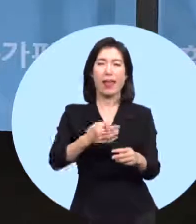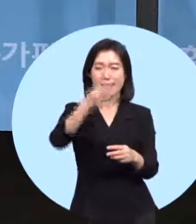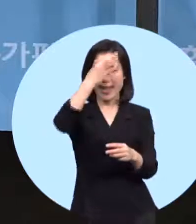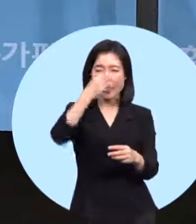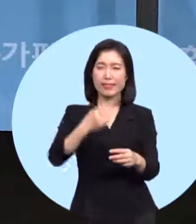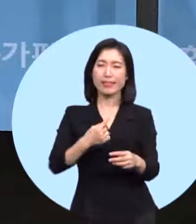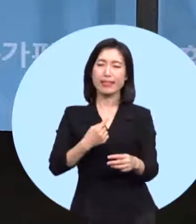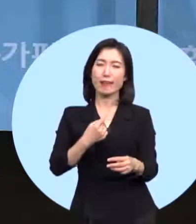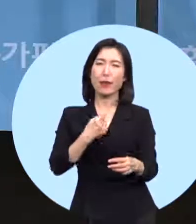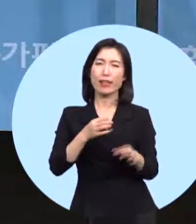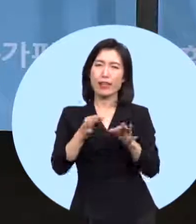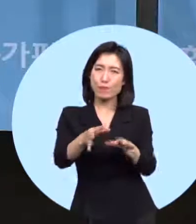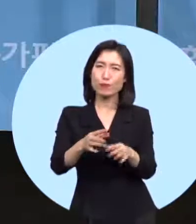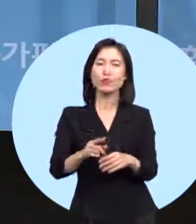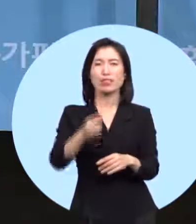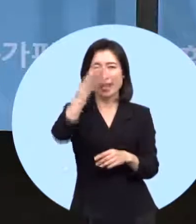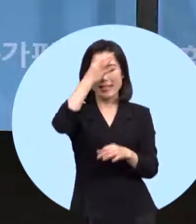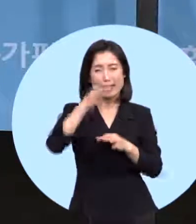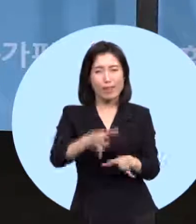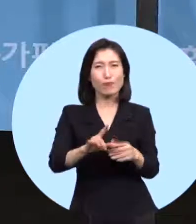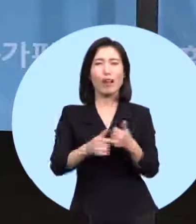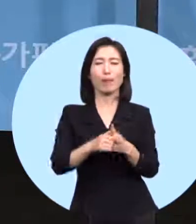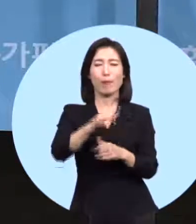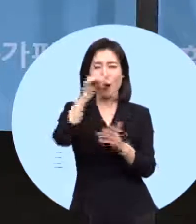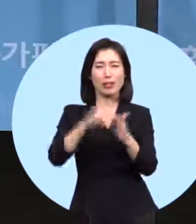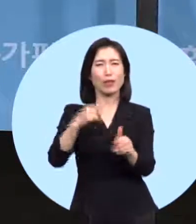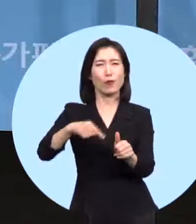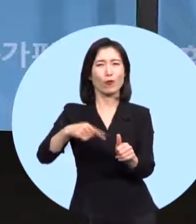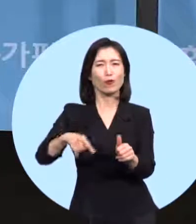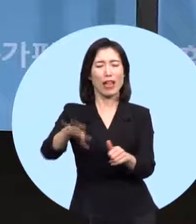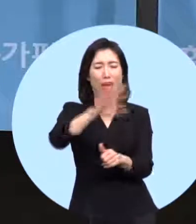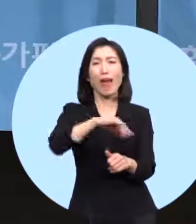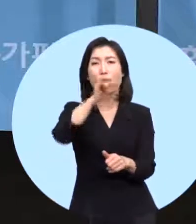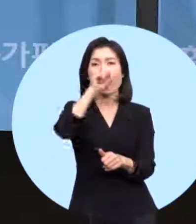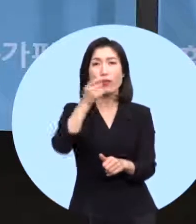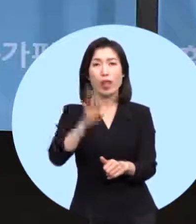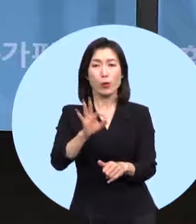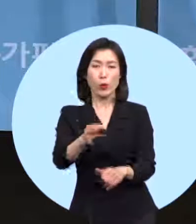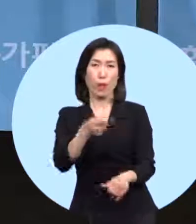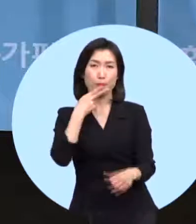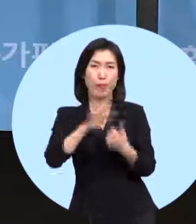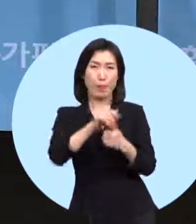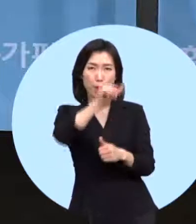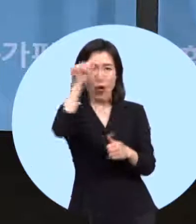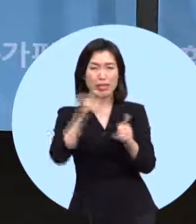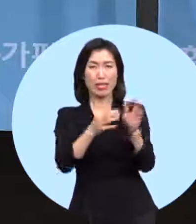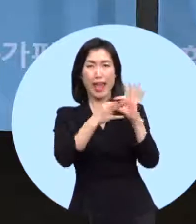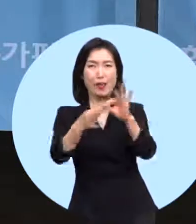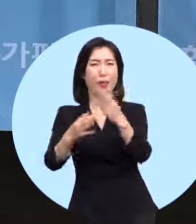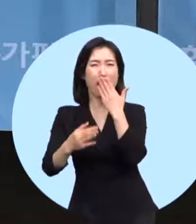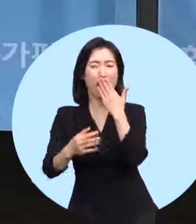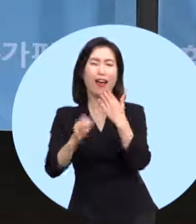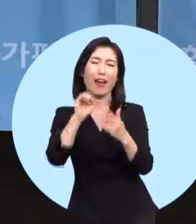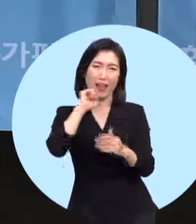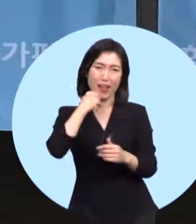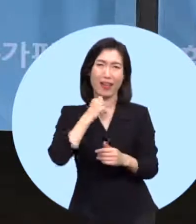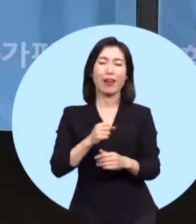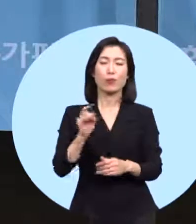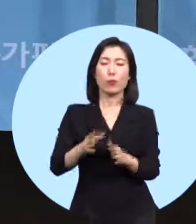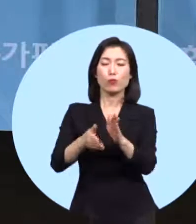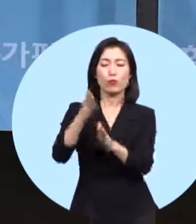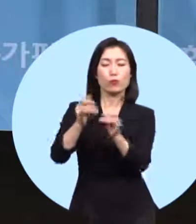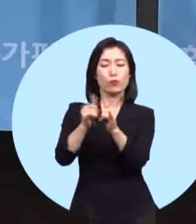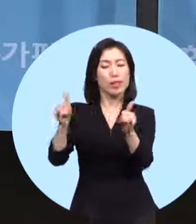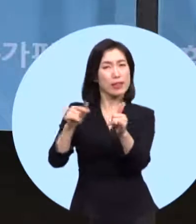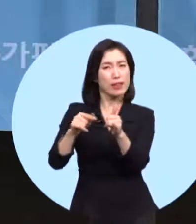얼마만큼 전문성과 재능을 갖고서 평생 할 수 있을지 모르겠습니다. 더더군다나 주민이라는